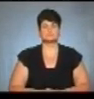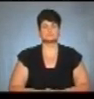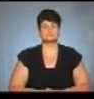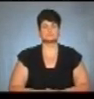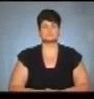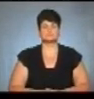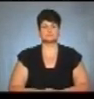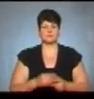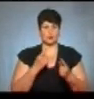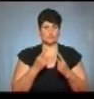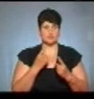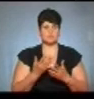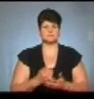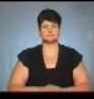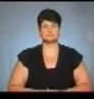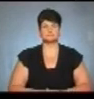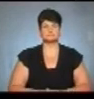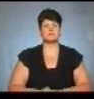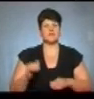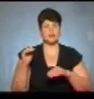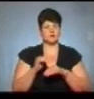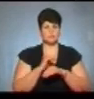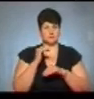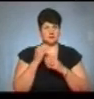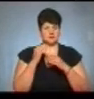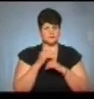Говоріть, будь ласка, ви в ефірі. Добрий день.